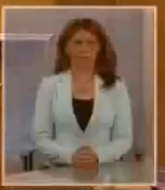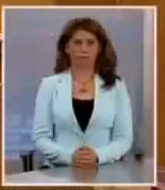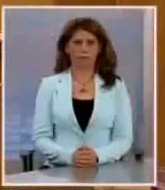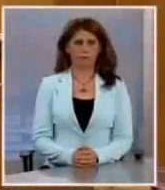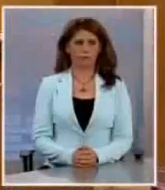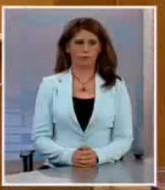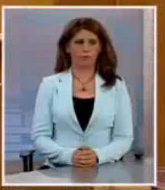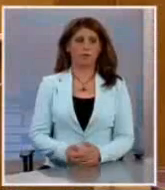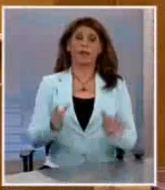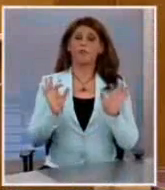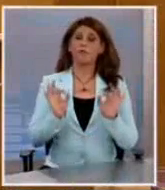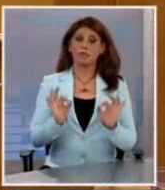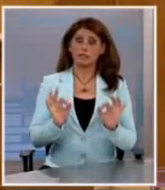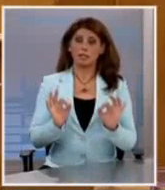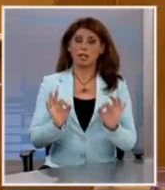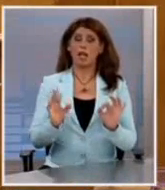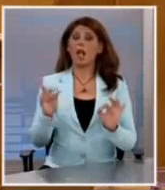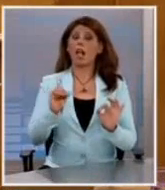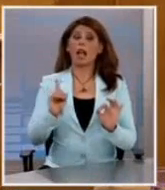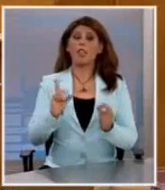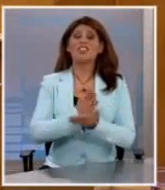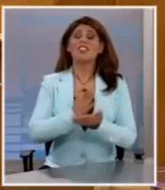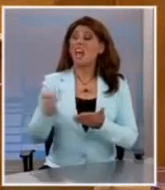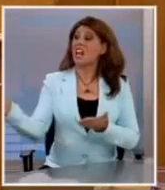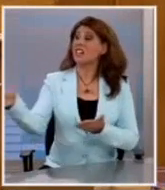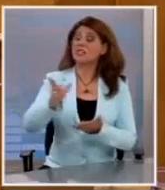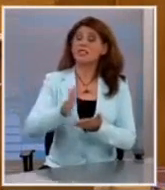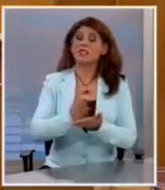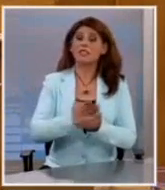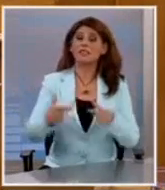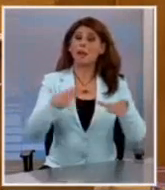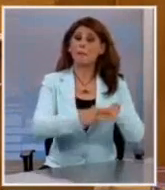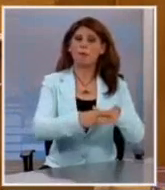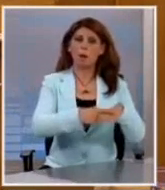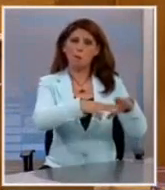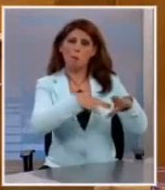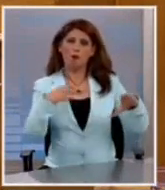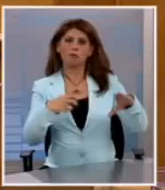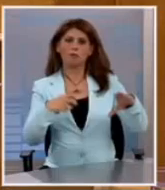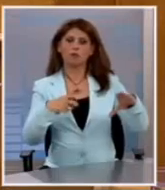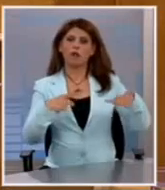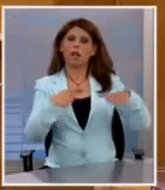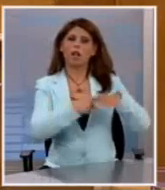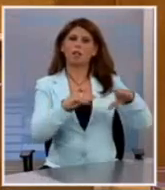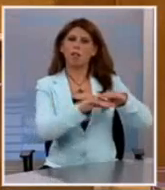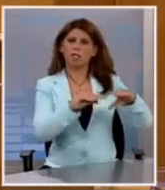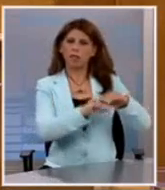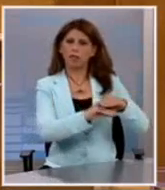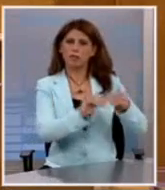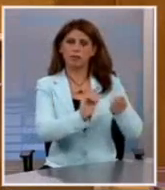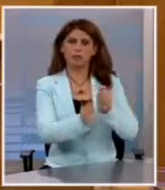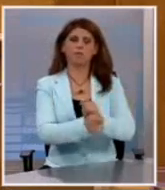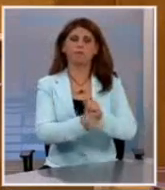Και βεβαίως δεν διαλύσατε μόνο τα ταμεία παίρνοντας τις καταθέσεις, μετατρέποντας σε ομόλογα τις περιουσίες